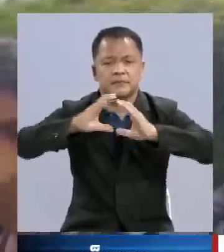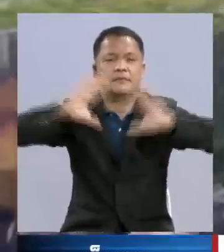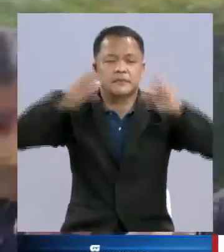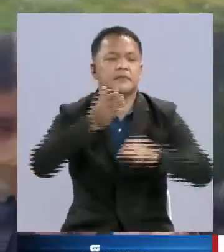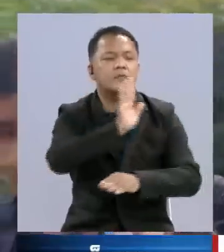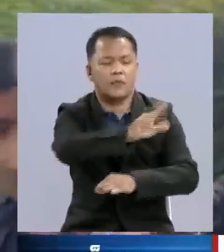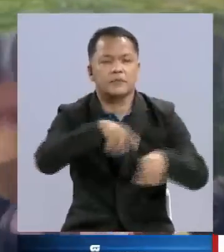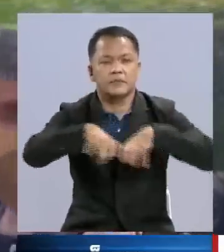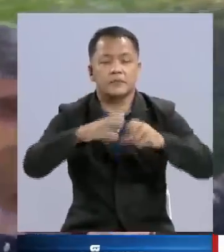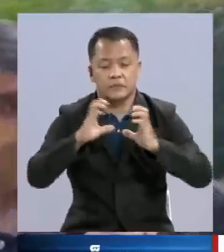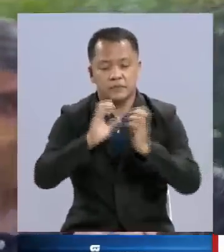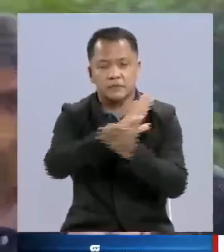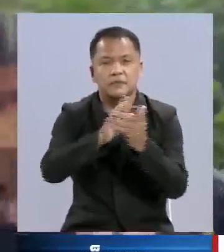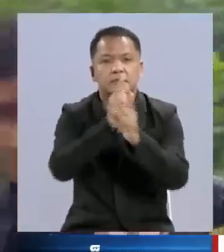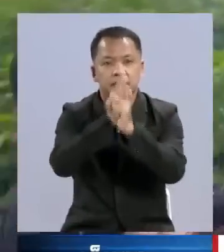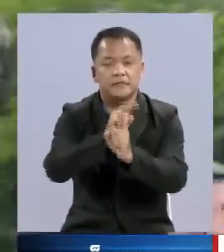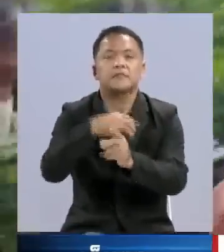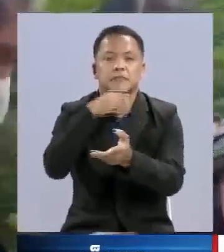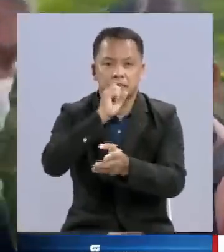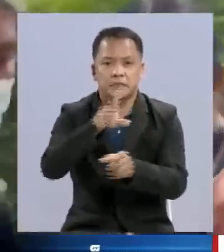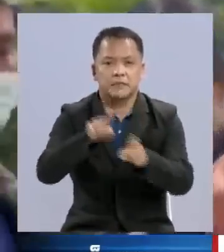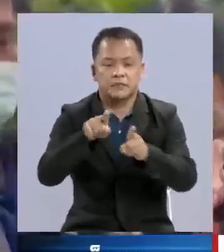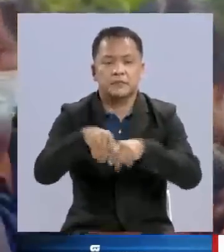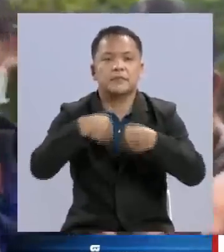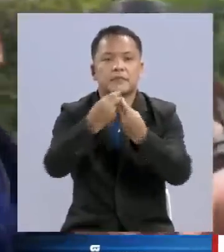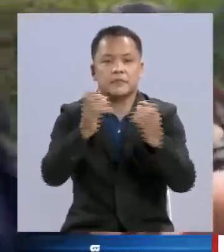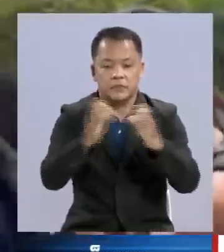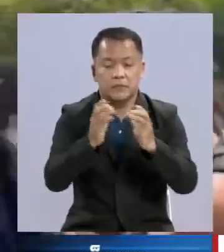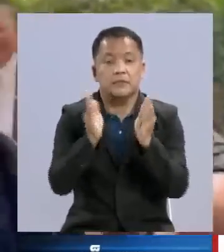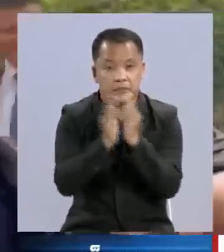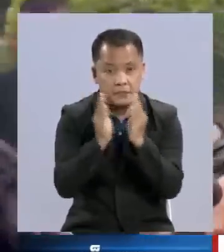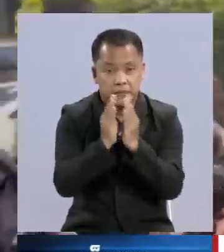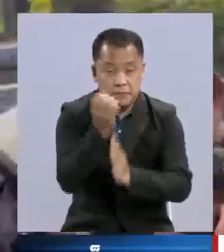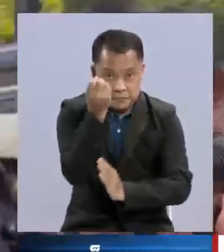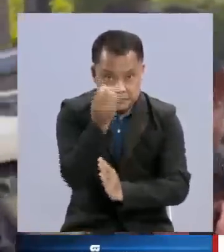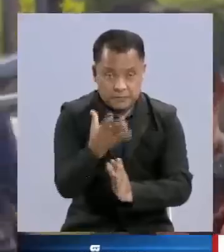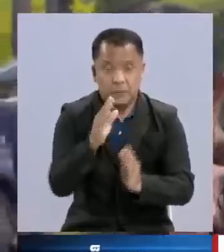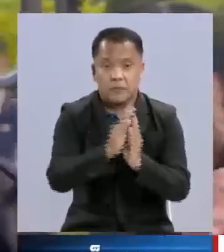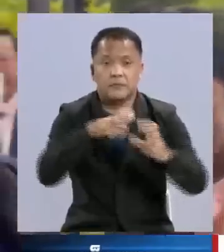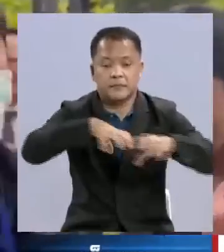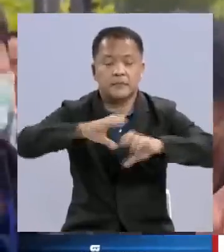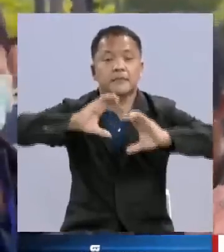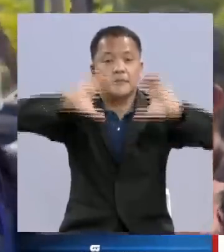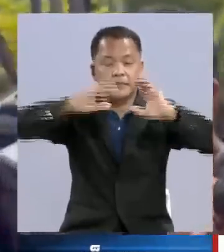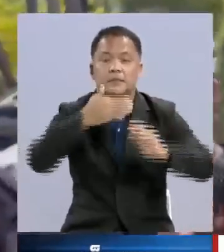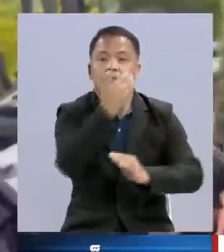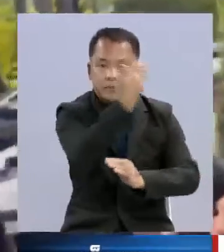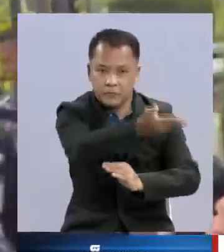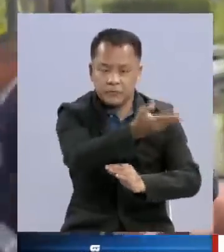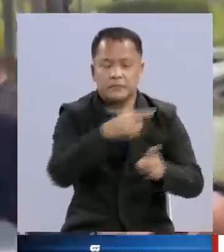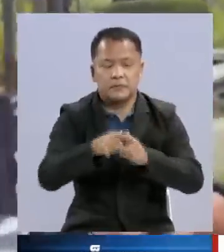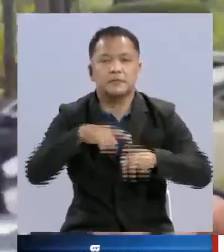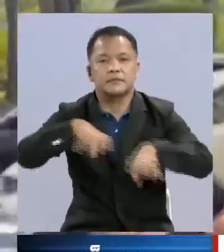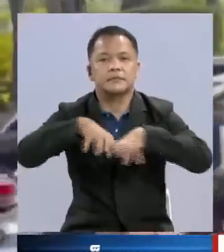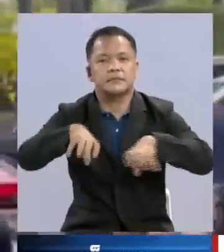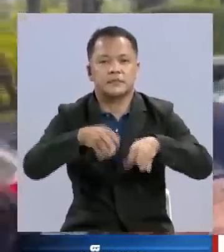ไงภูมิใจไทยเองก็ทำตามที่พูดเสมอก็คือให้พรรคที่มีคะแนนเสียงมากที่สุดจัดตั้งรัฐบาลไปก่อนซึ่งตอนนี้ก็ยังด